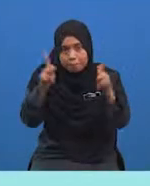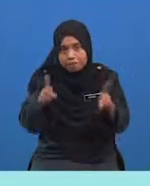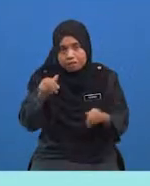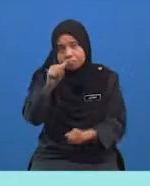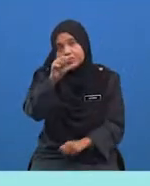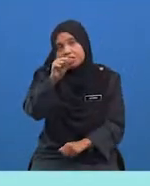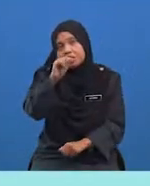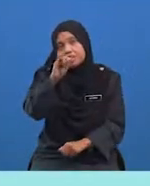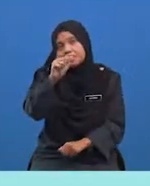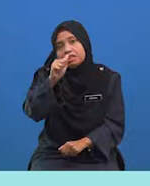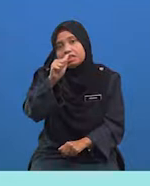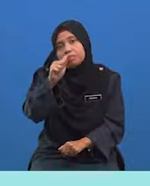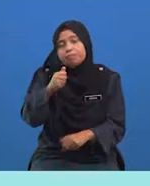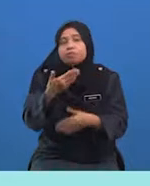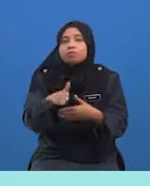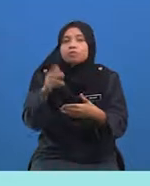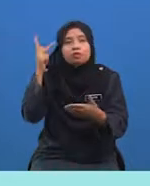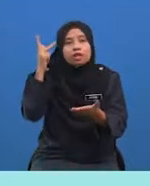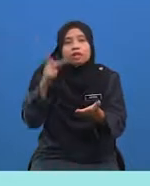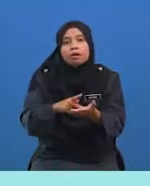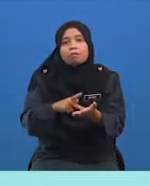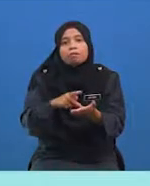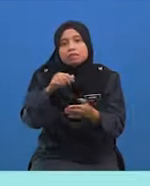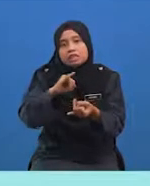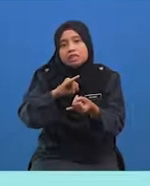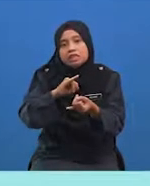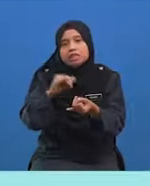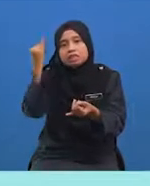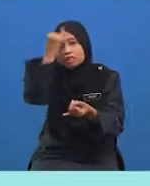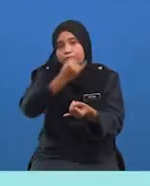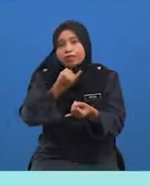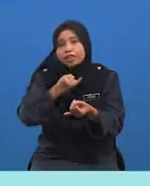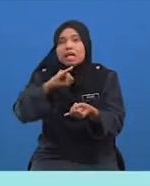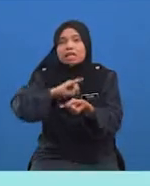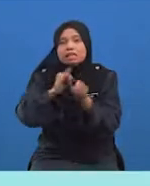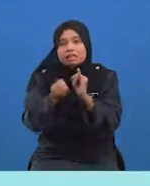Objektif akhir pula ialah mengenal pasti ciri iklim mengikut zon.